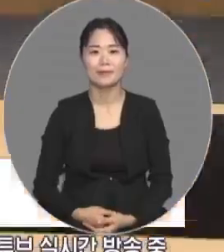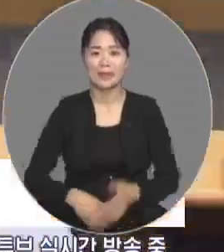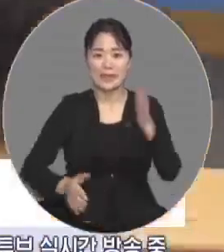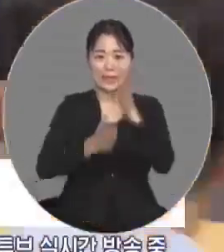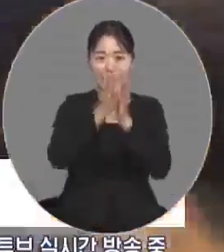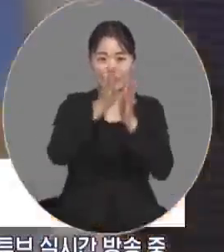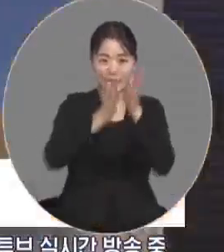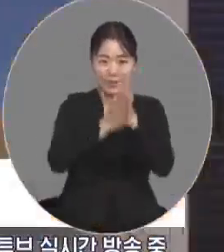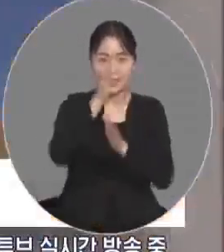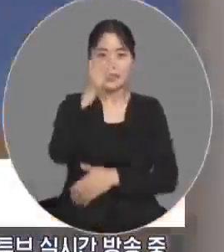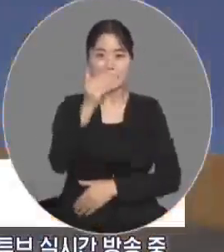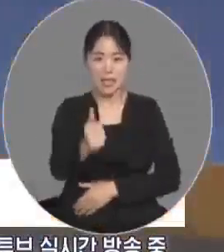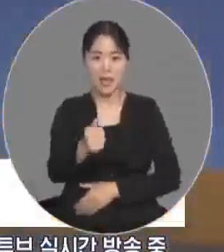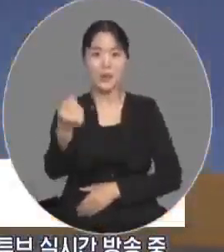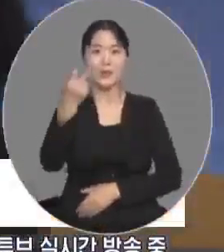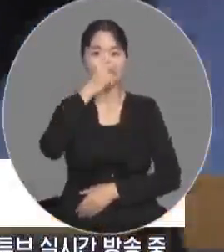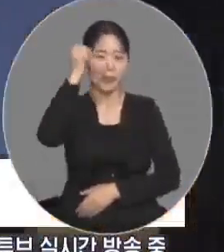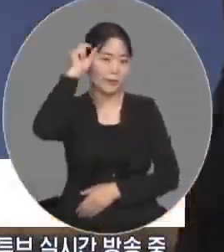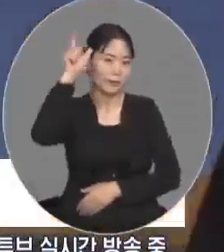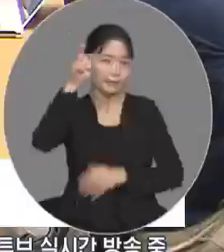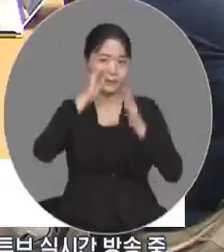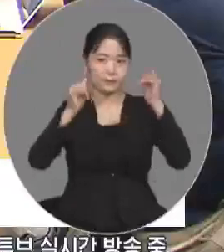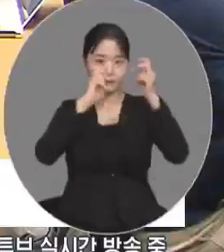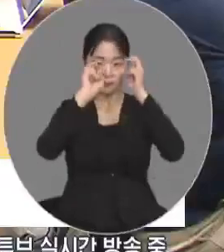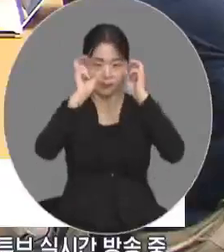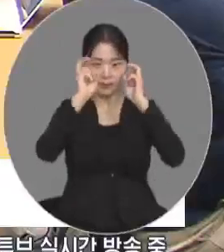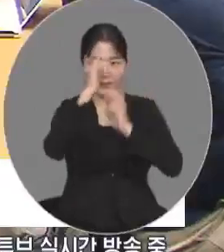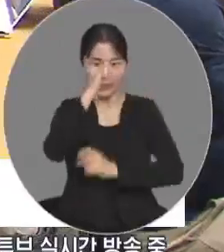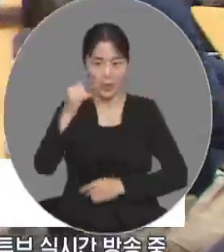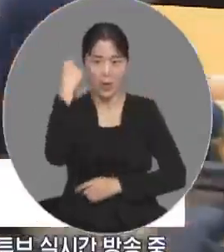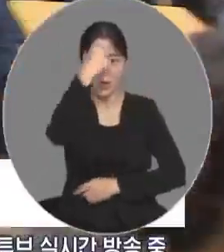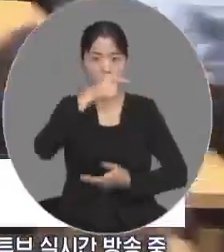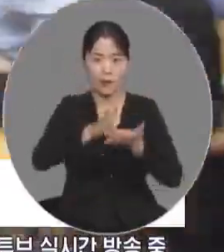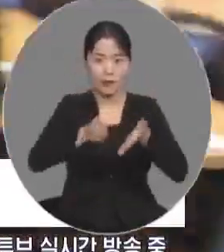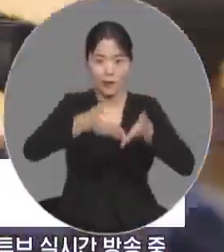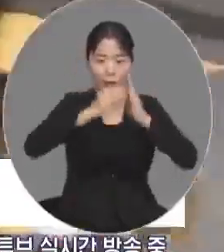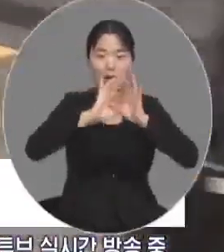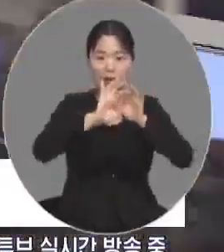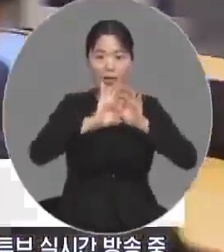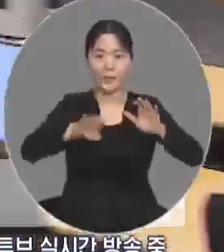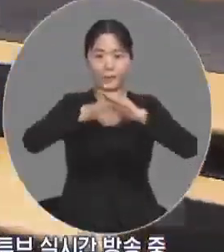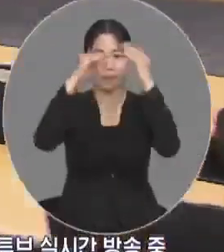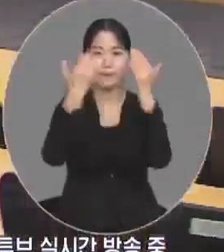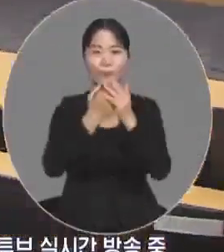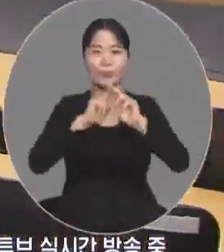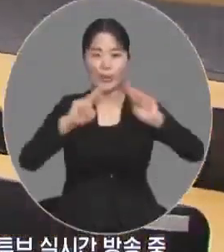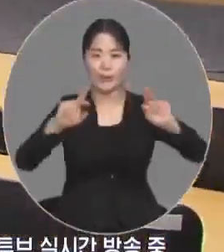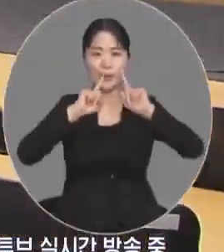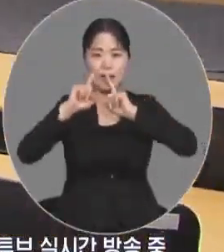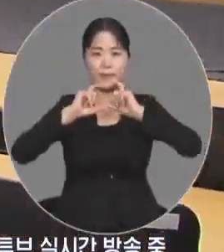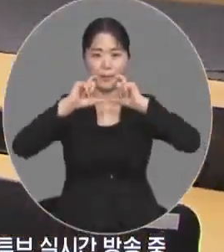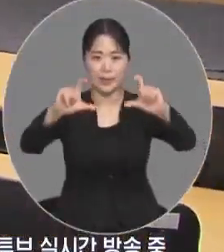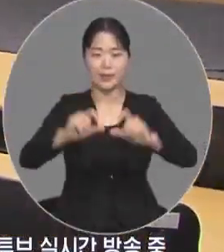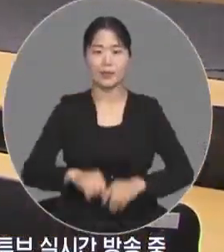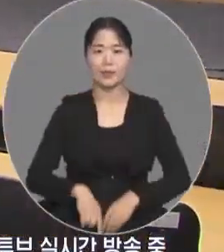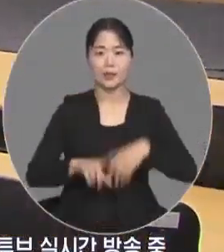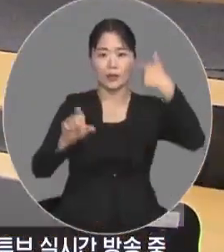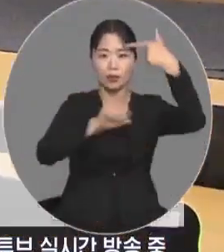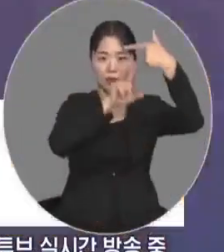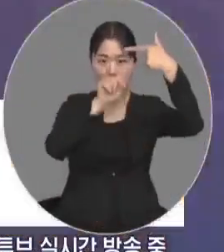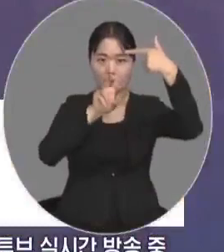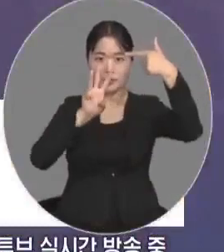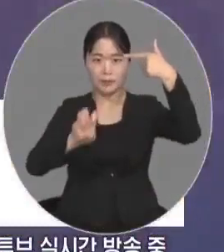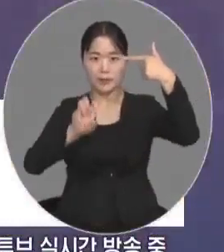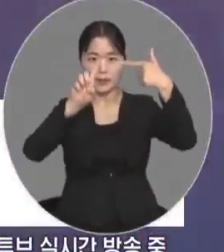김두겸 울산시장이 위대한 기업인 조형물 건립 사업을 전면 철회한다고 밝혔습니다. 지난달 31일 기자간담회를